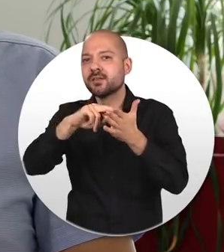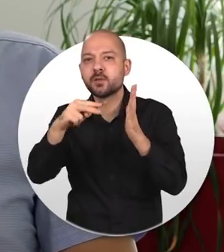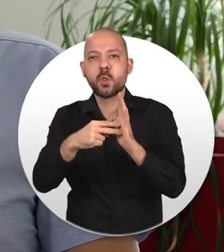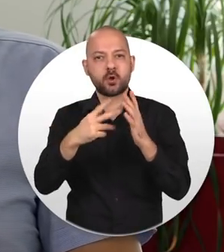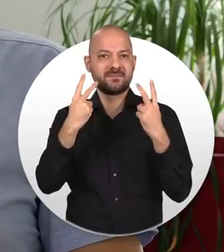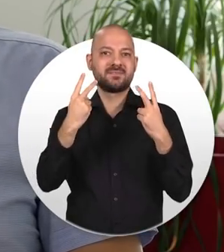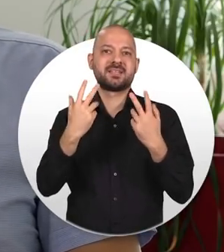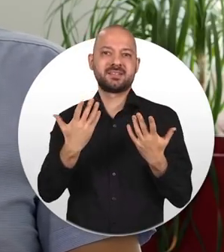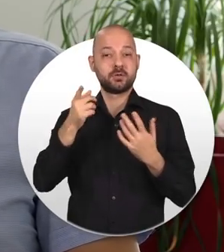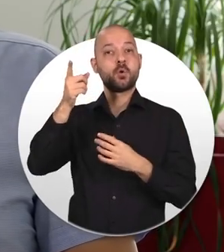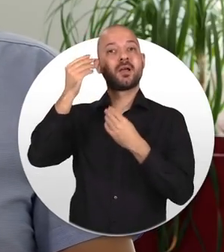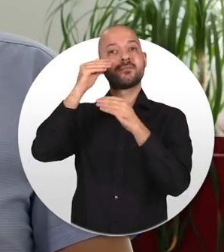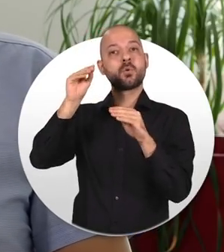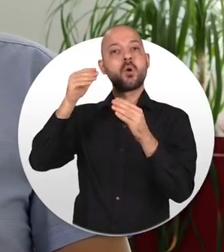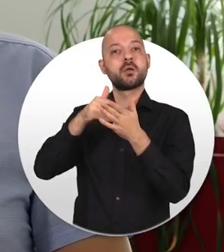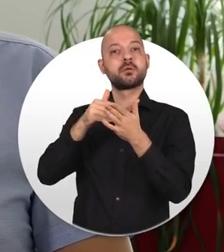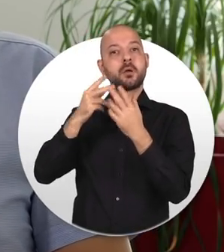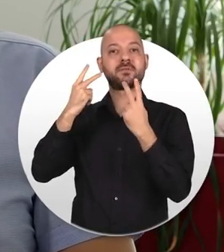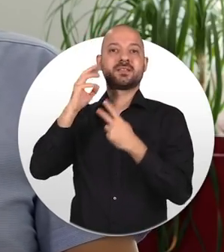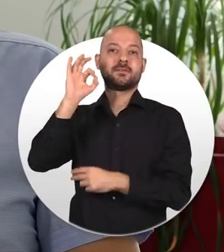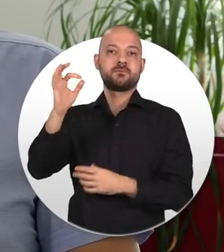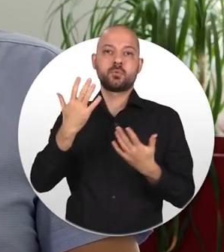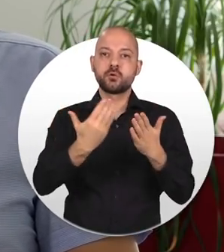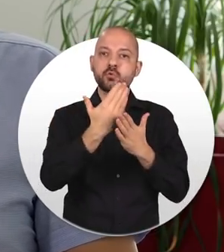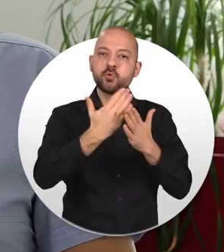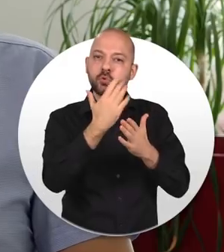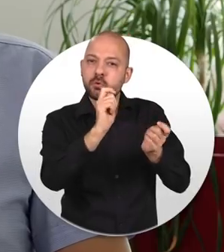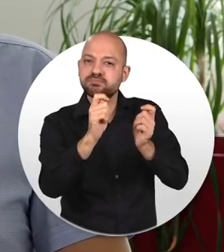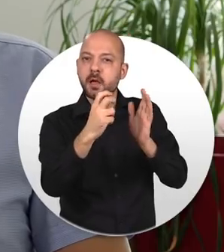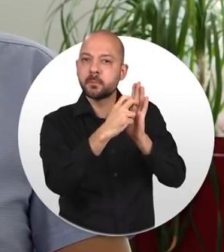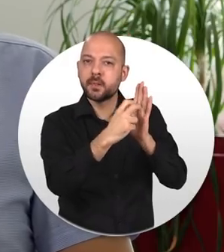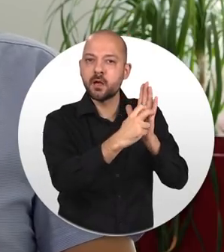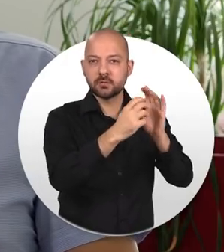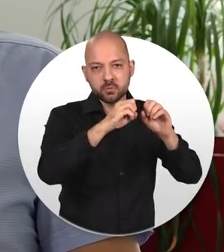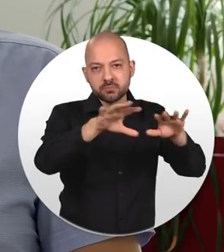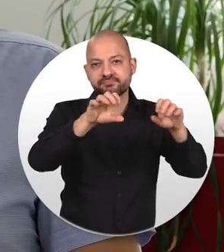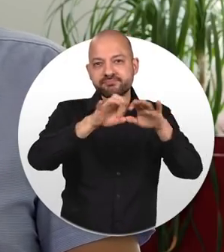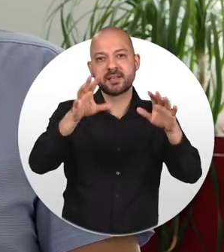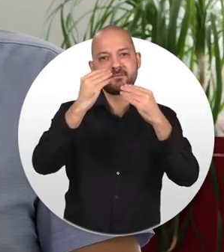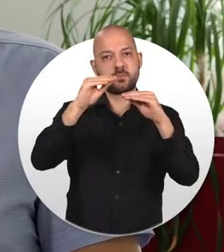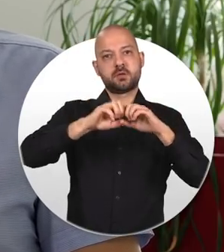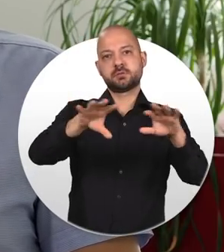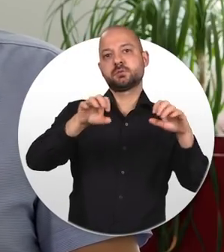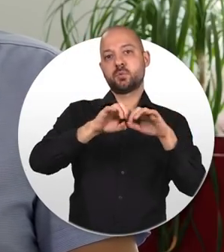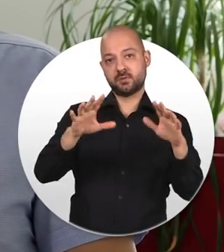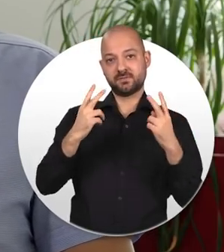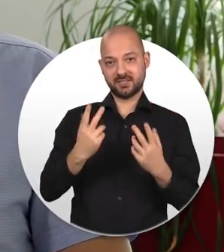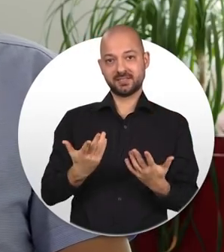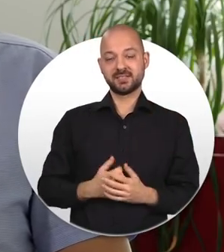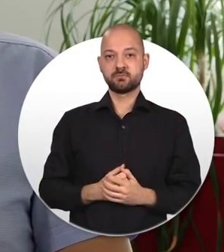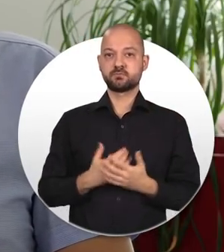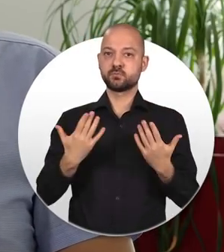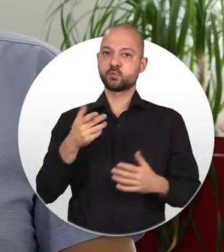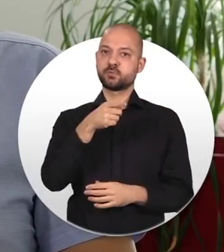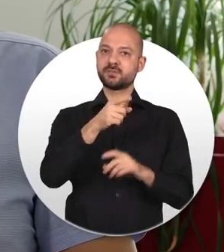spielen. Und auch da ist es für Info-Handicap wichtig, mit neuen Applikationen wichtige Informationen zu